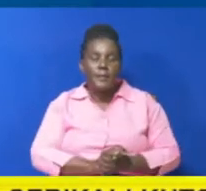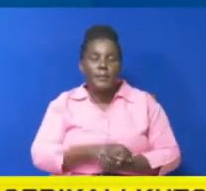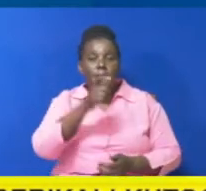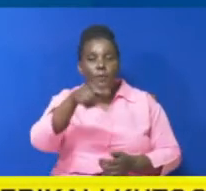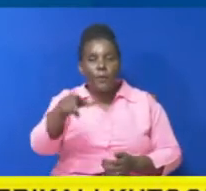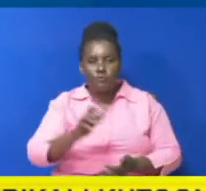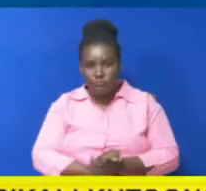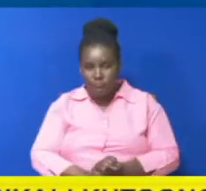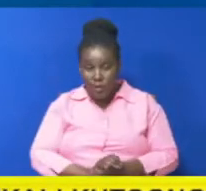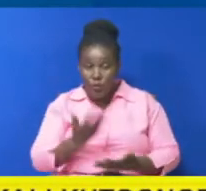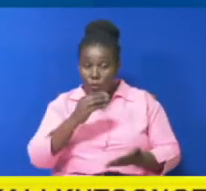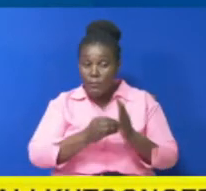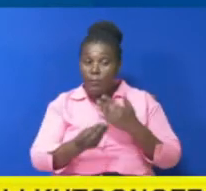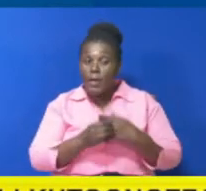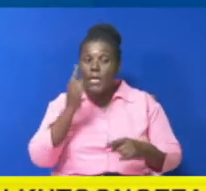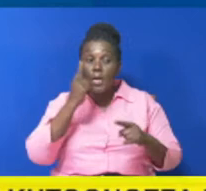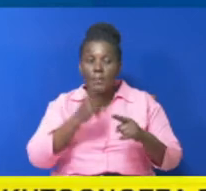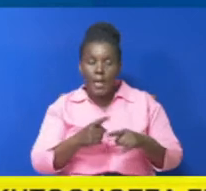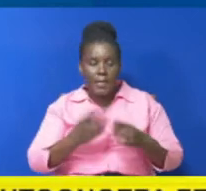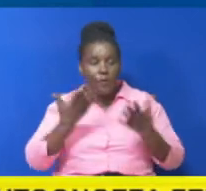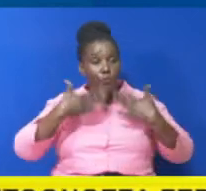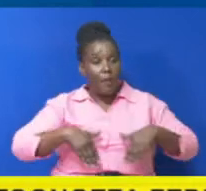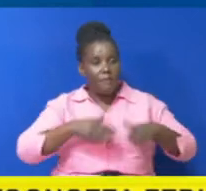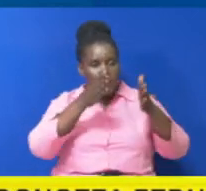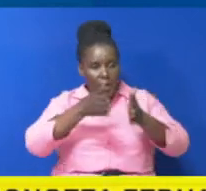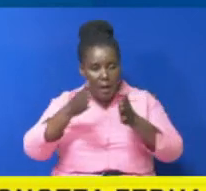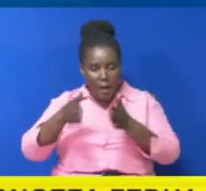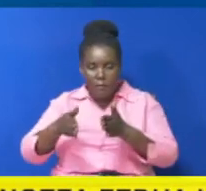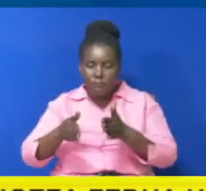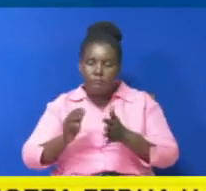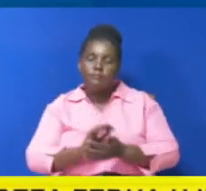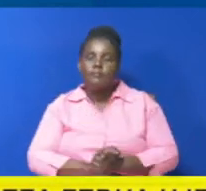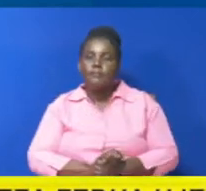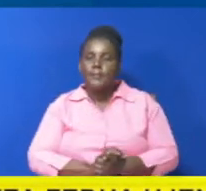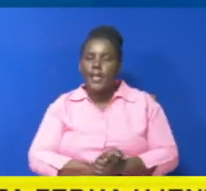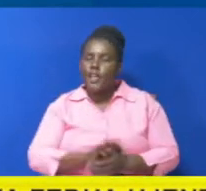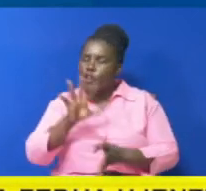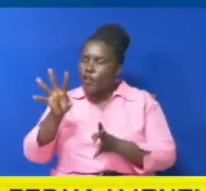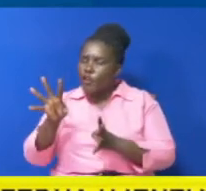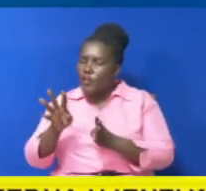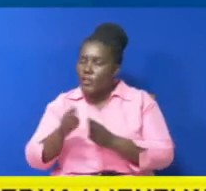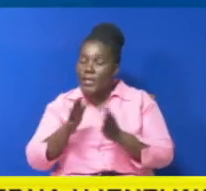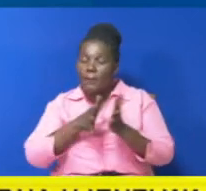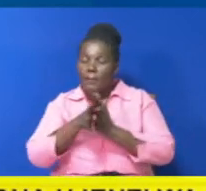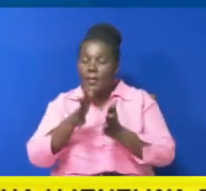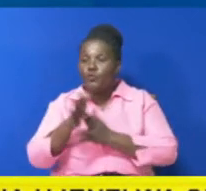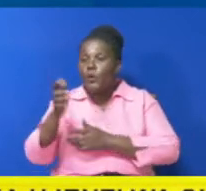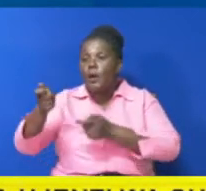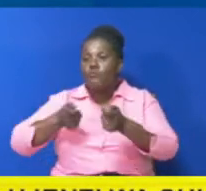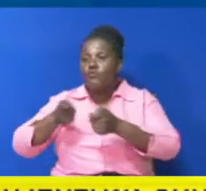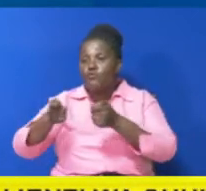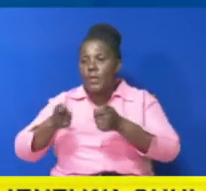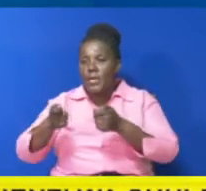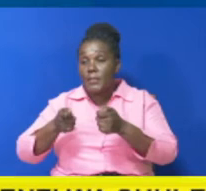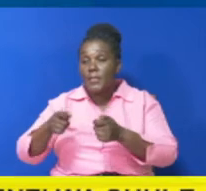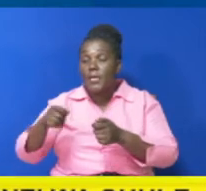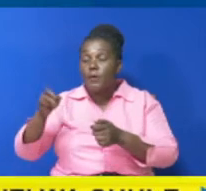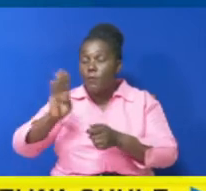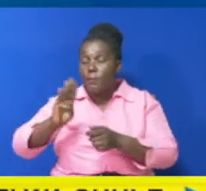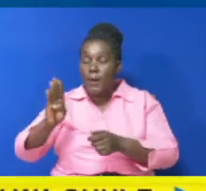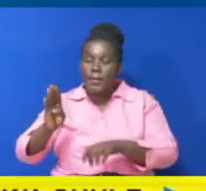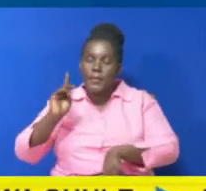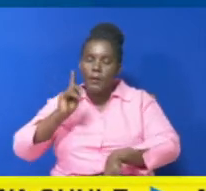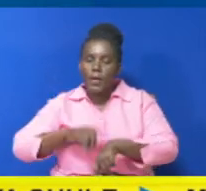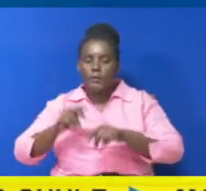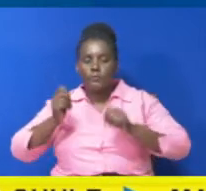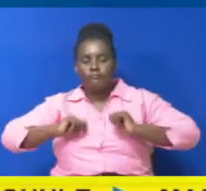afya za wananchi na viumbe hai. Marufuku hiyo imetolewa na mkurugenzi wa baraza hilo Dr. Samuel Gwamaka wakati akiwa